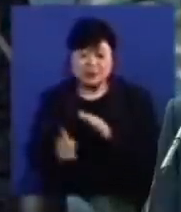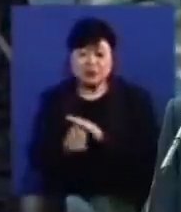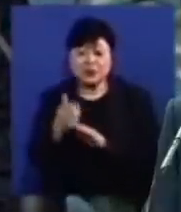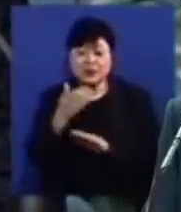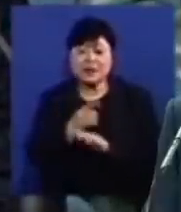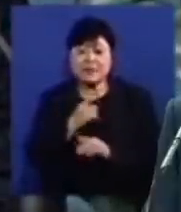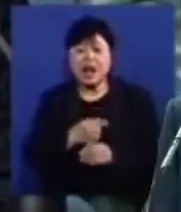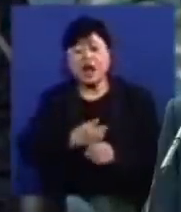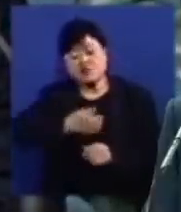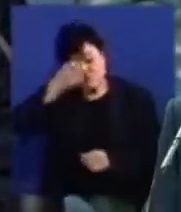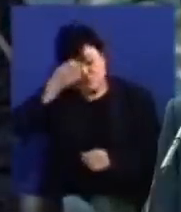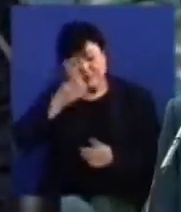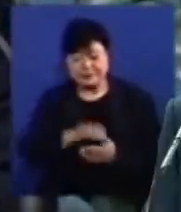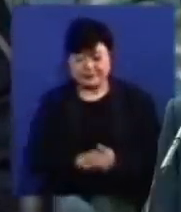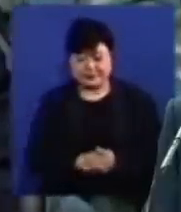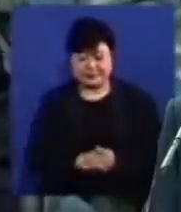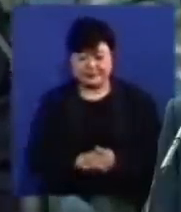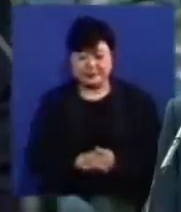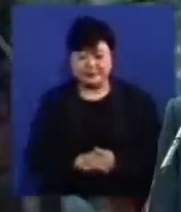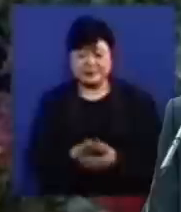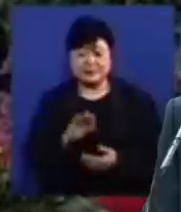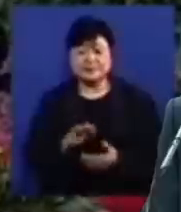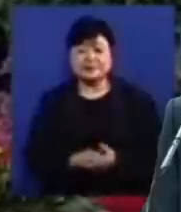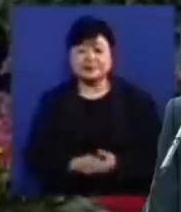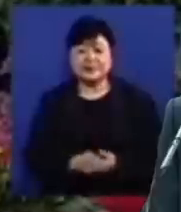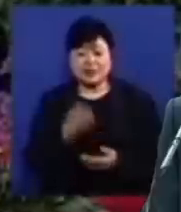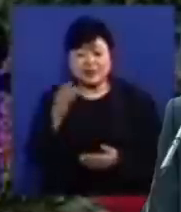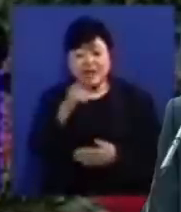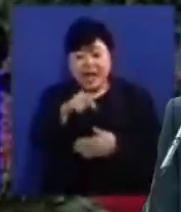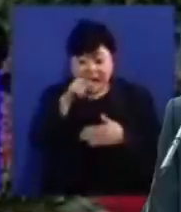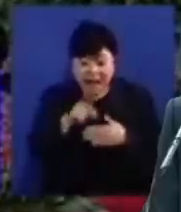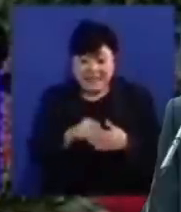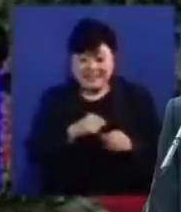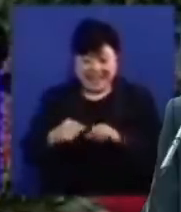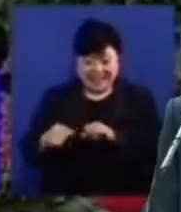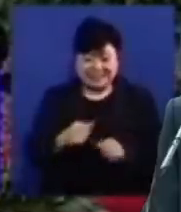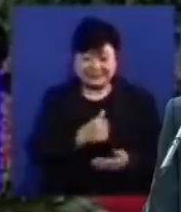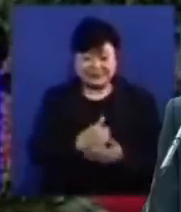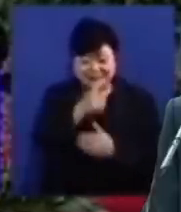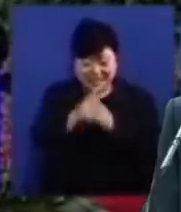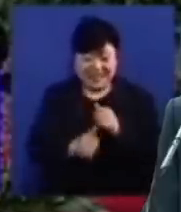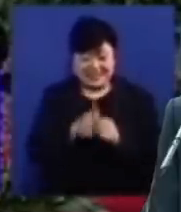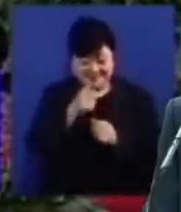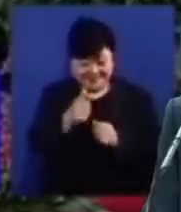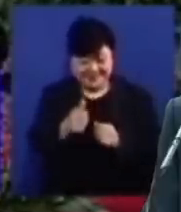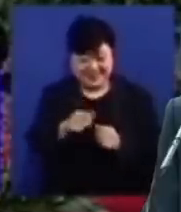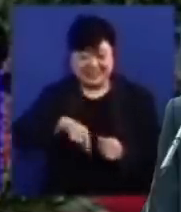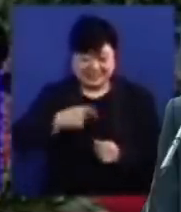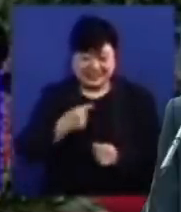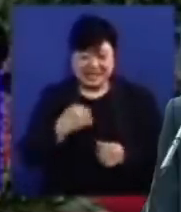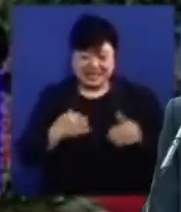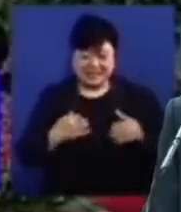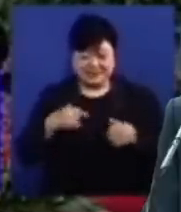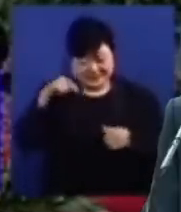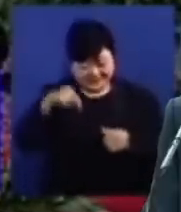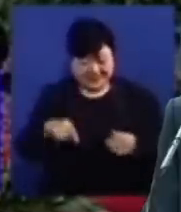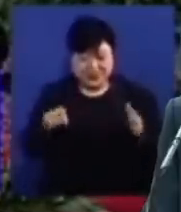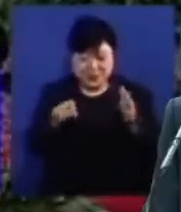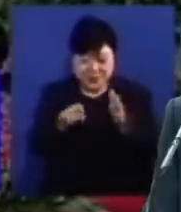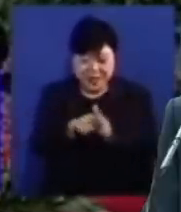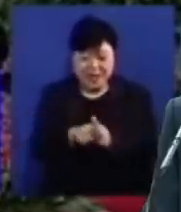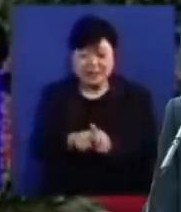말로 말하면 꿈이라고 말하는데 빌립보서 2장 14절에 너희 안에서 행하시는 이는 하나님이시니 자기의 기쁘신 뜻을 위하여